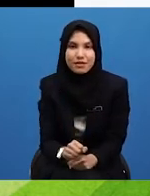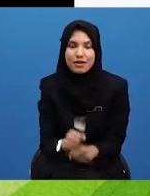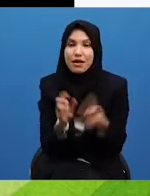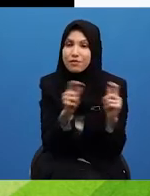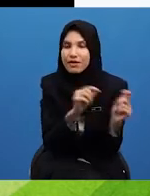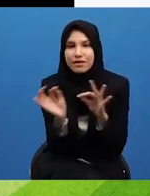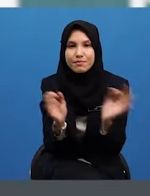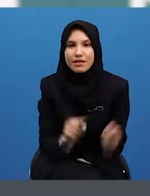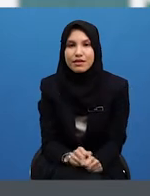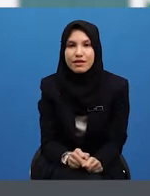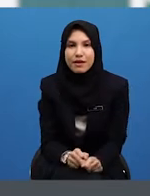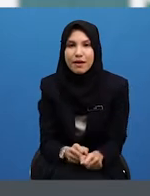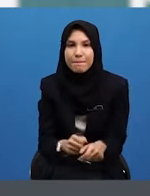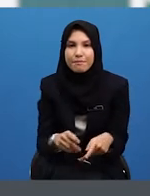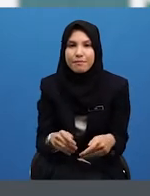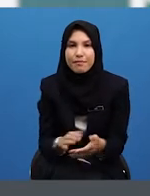yang berlaku